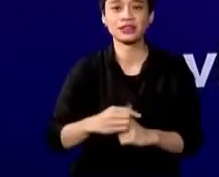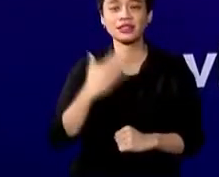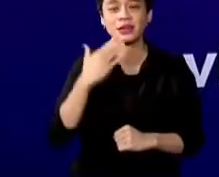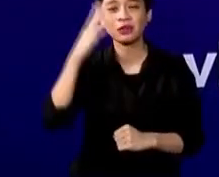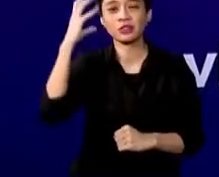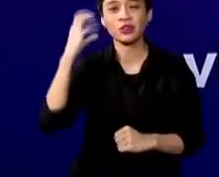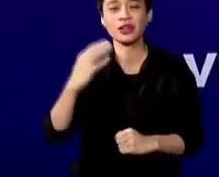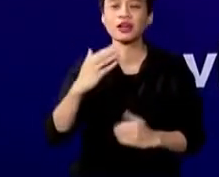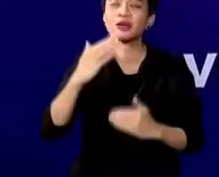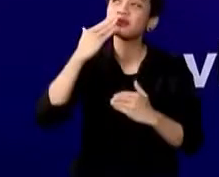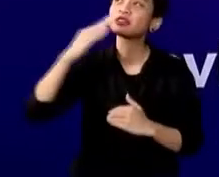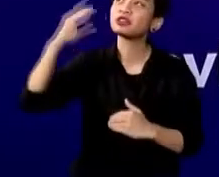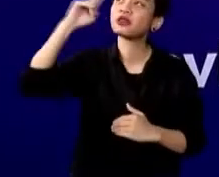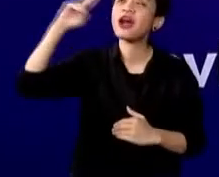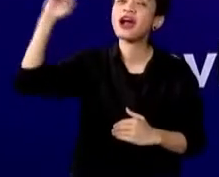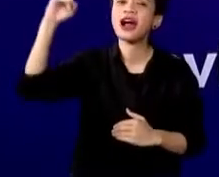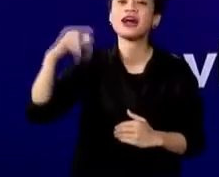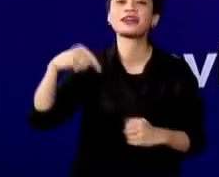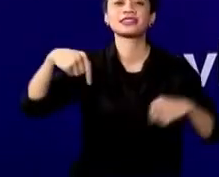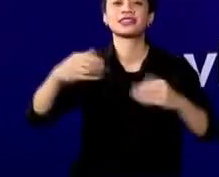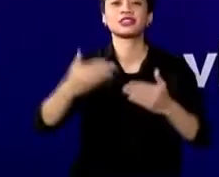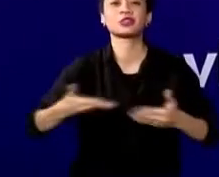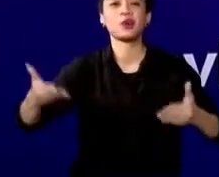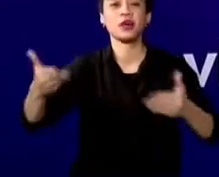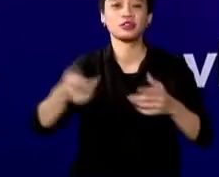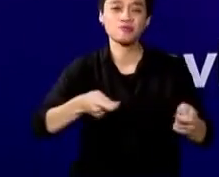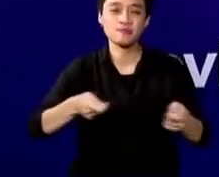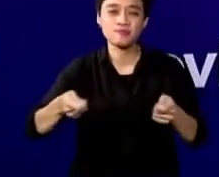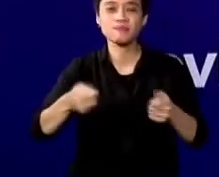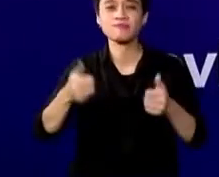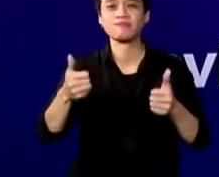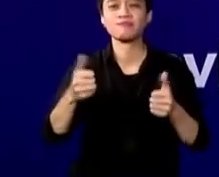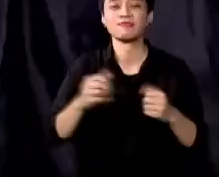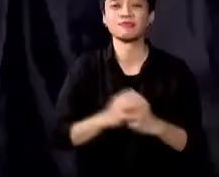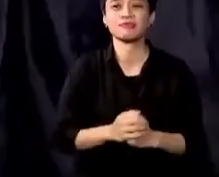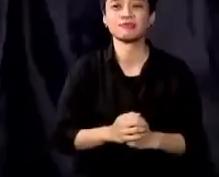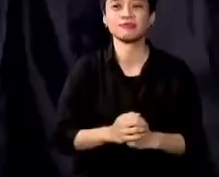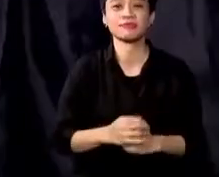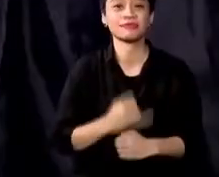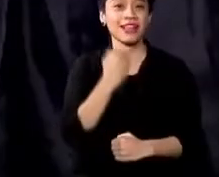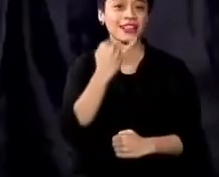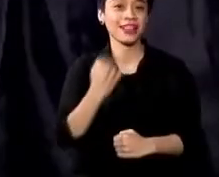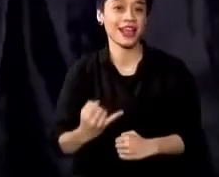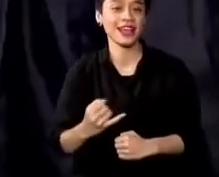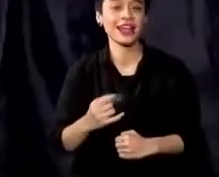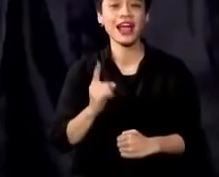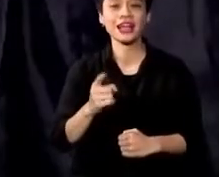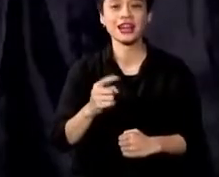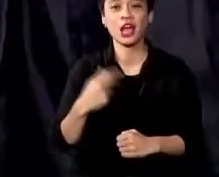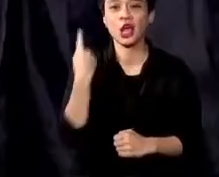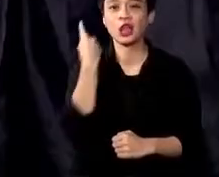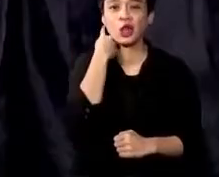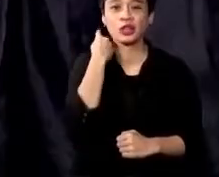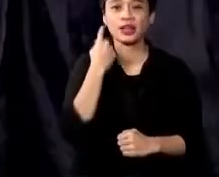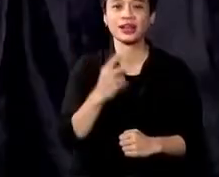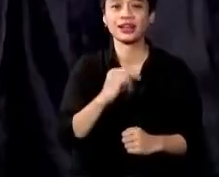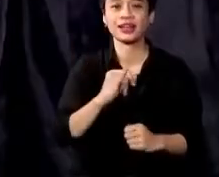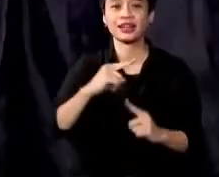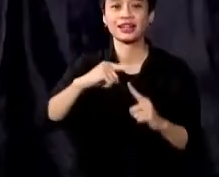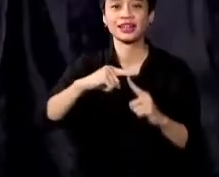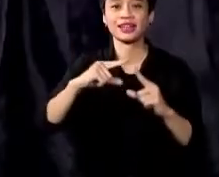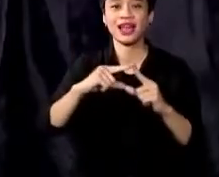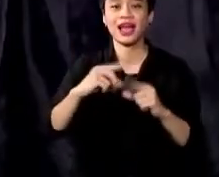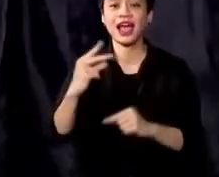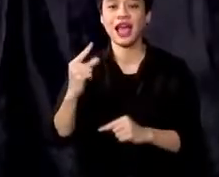semuanya dalam keadaan terkontrol terkendali ya dan senang sekali terakhir ada Dr Rita rogay selaku direktur